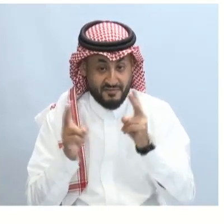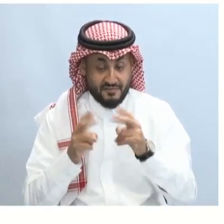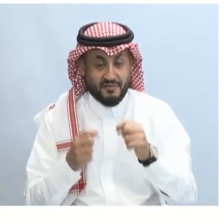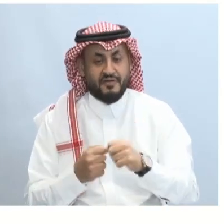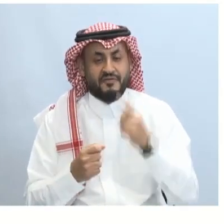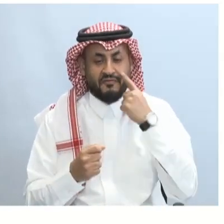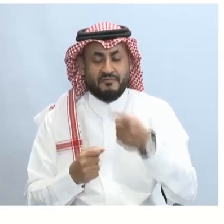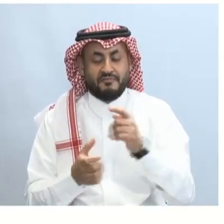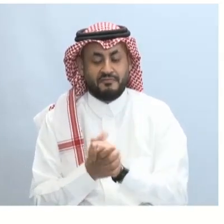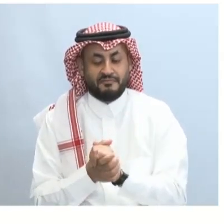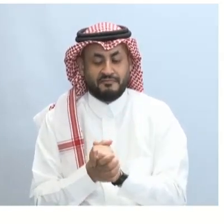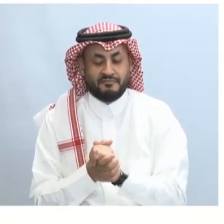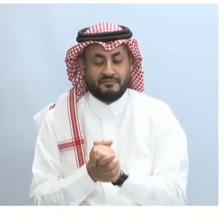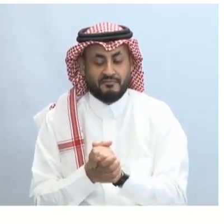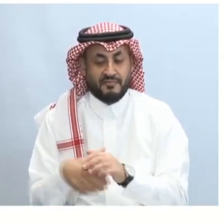مرئي